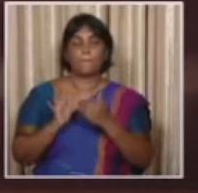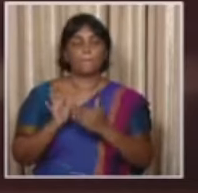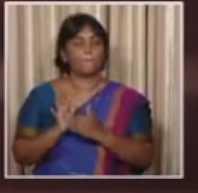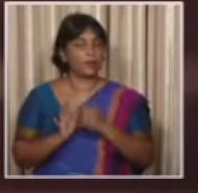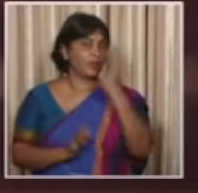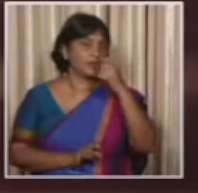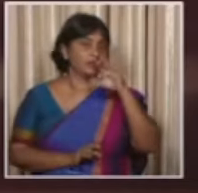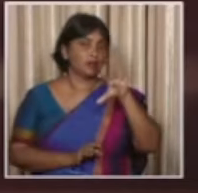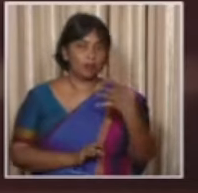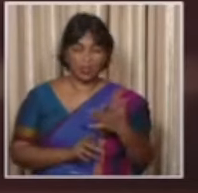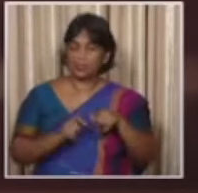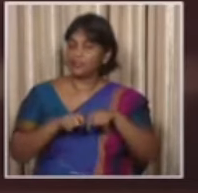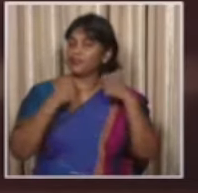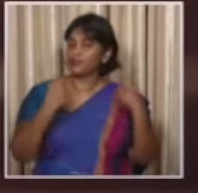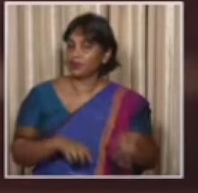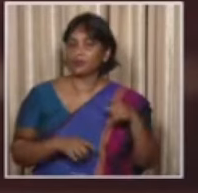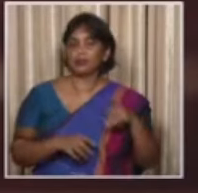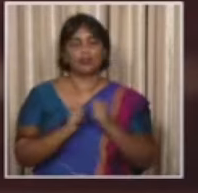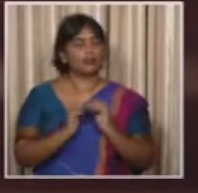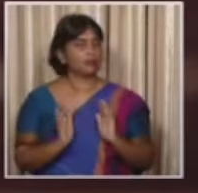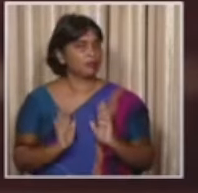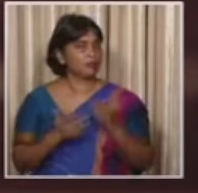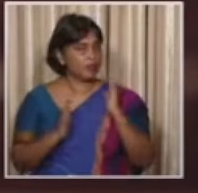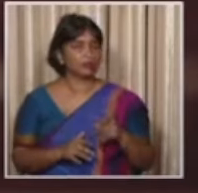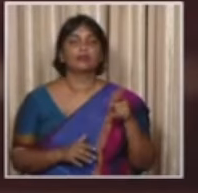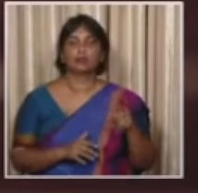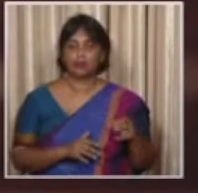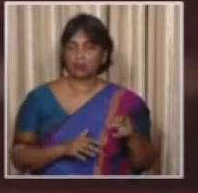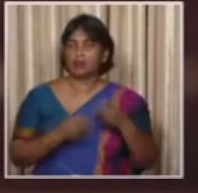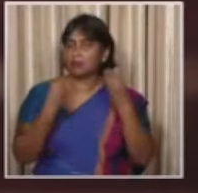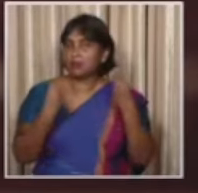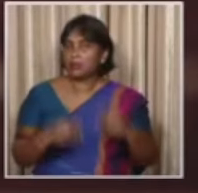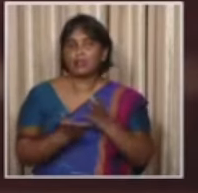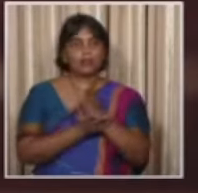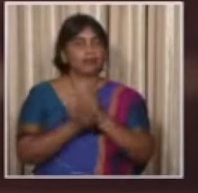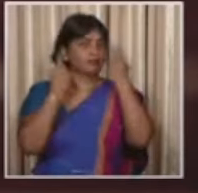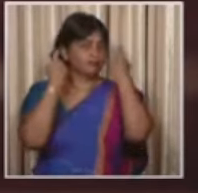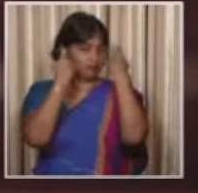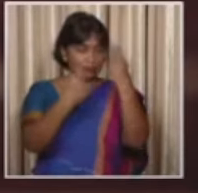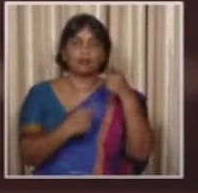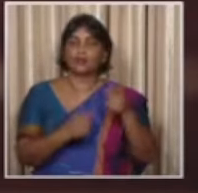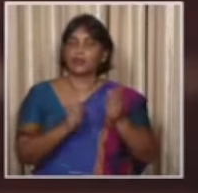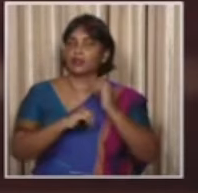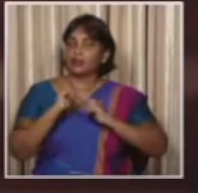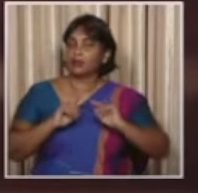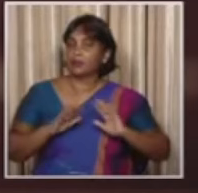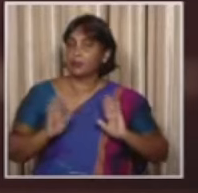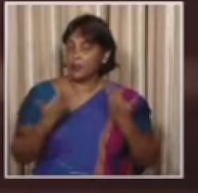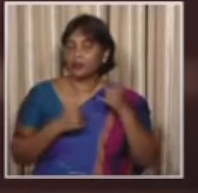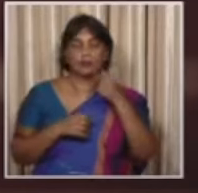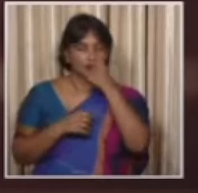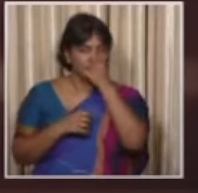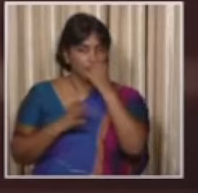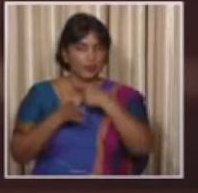මිලියන 1500කට වඩා වියදම් කරලා වැඩ ආරම්භ කරලා තිබුණු ඒ සැහැල්ලු දුම්රිය පද්ධතිය ක්‍රියාත්මක කිරීම